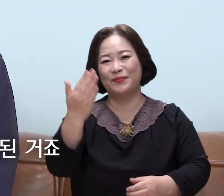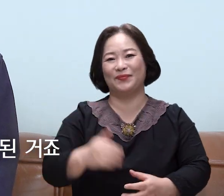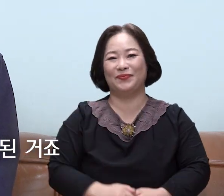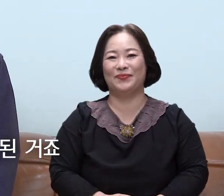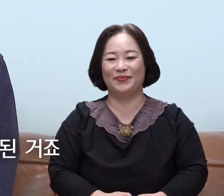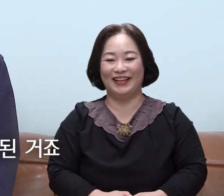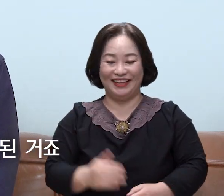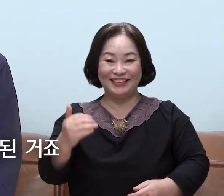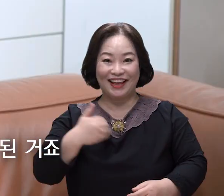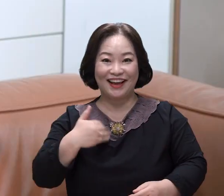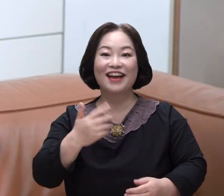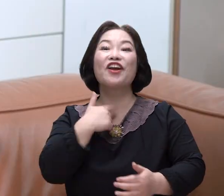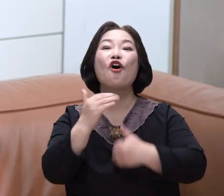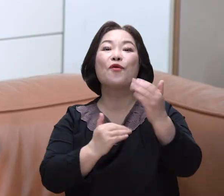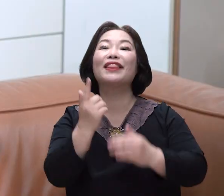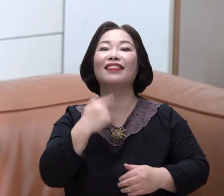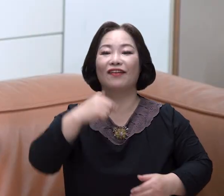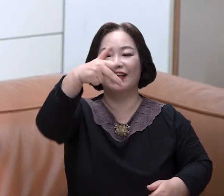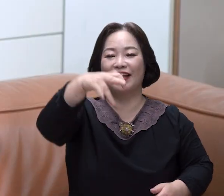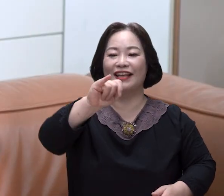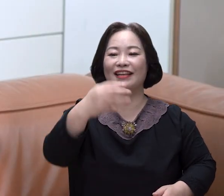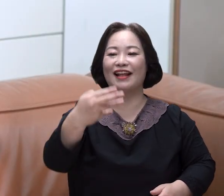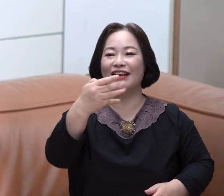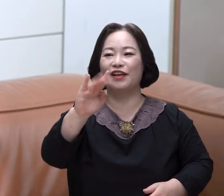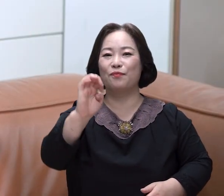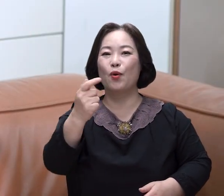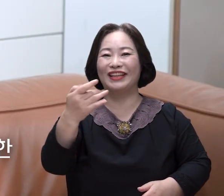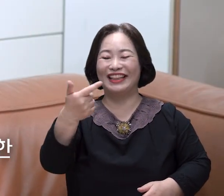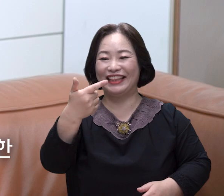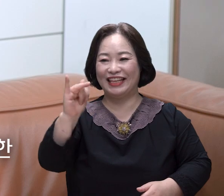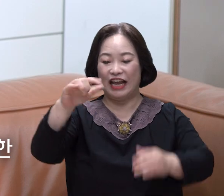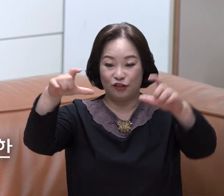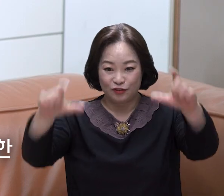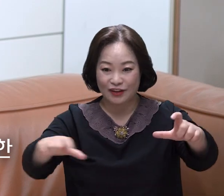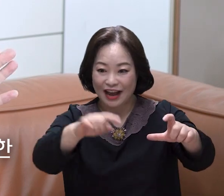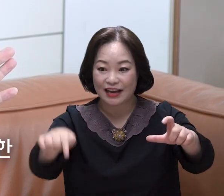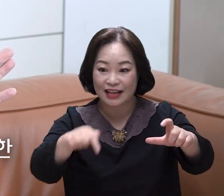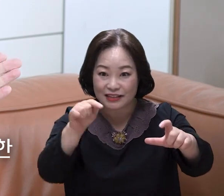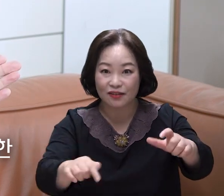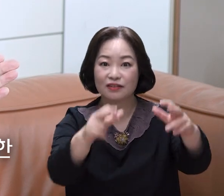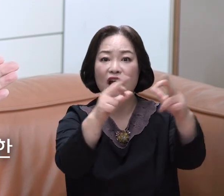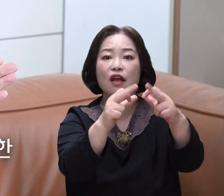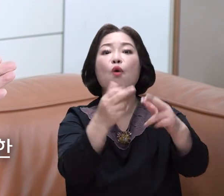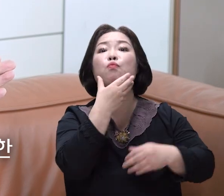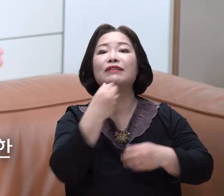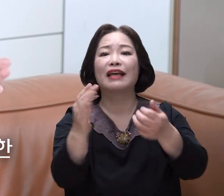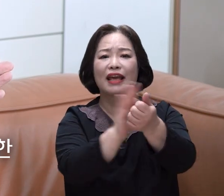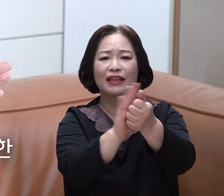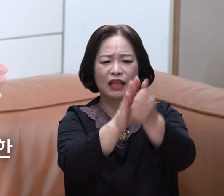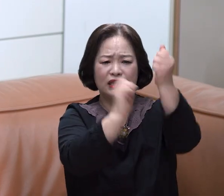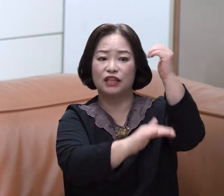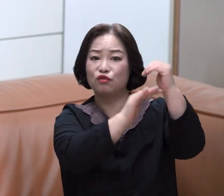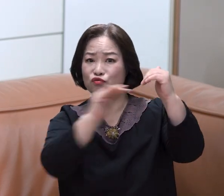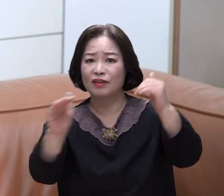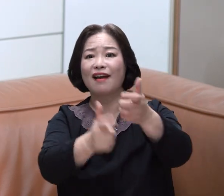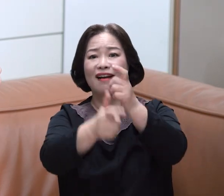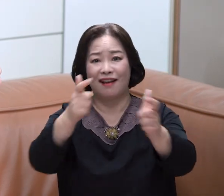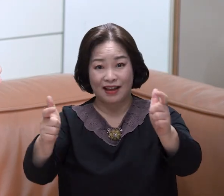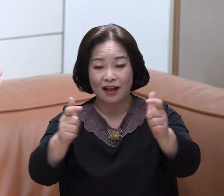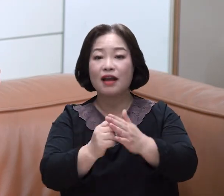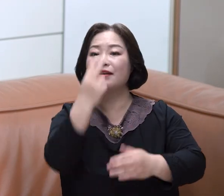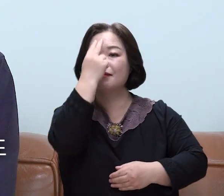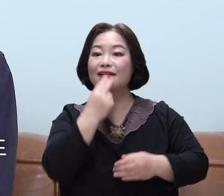그때서야 알게 된 거죠. 이제 제가 경험한 캘리포니아 주 안에서 장애인별로 복지 혜택을 제공받기 위한 수입의 기준이